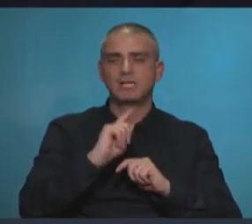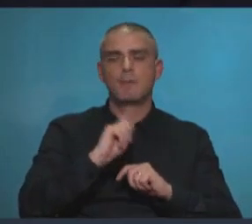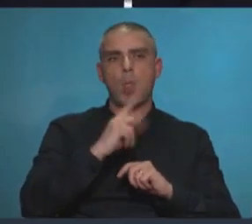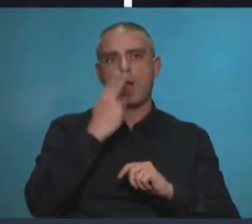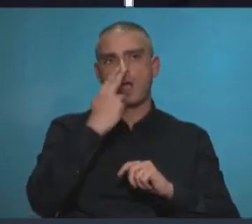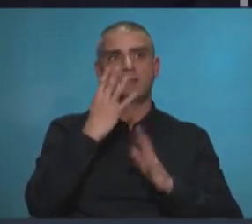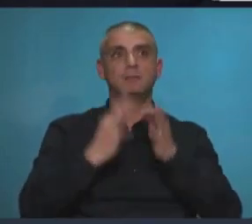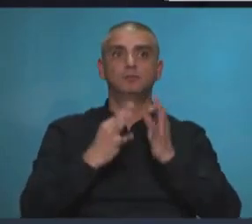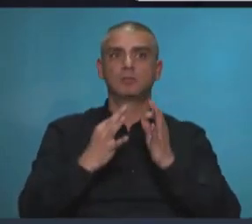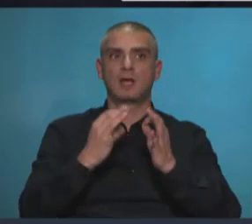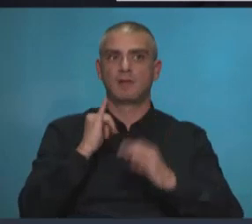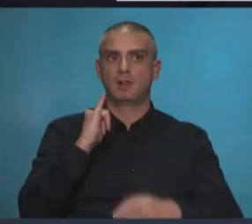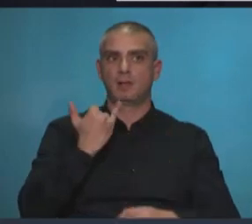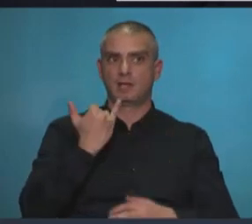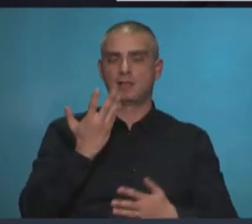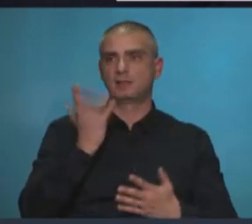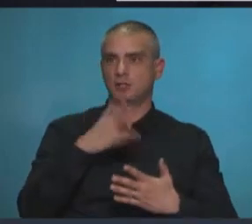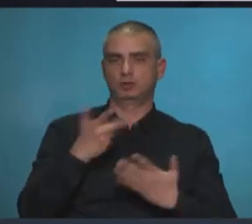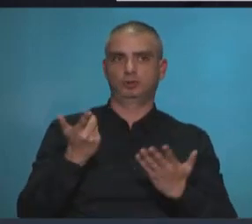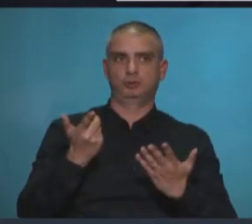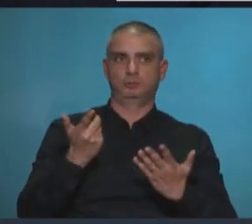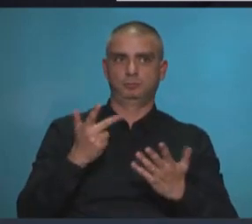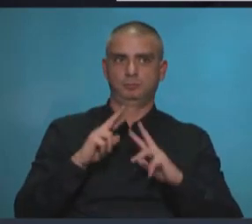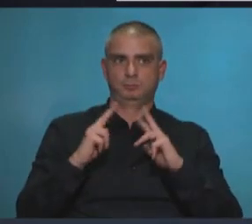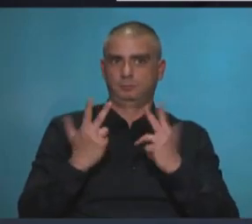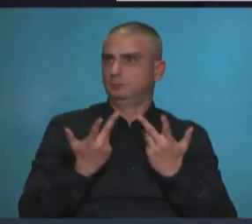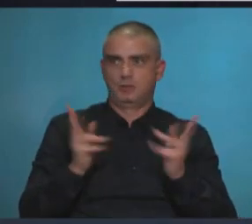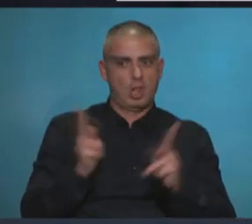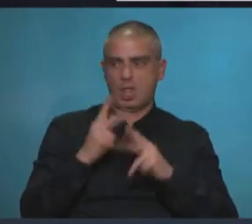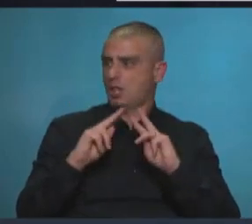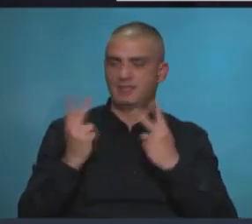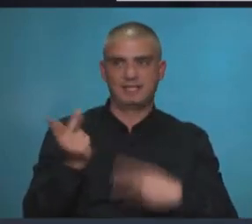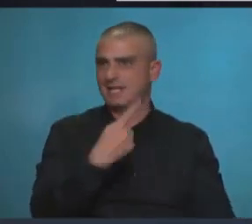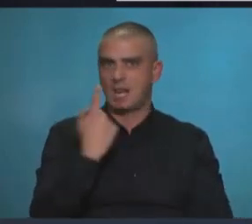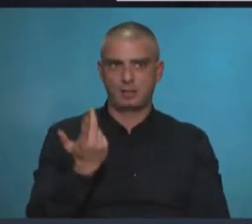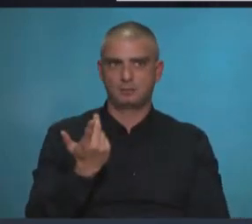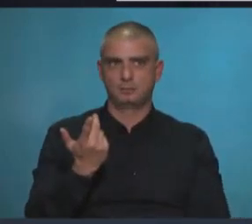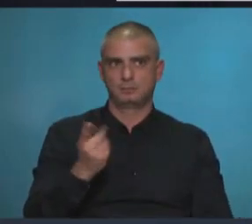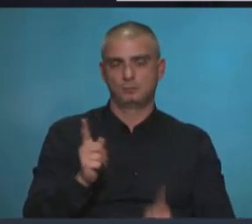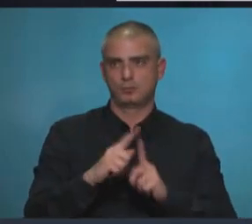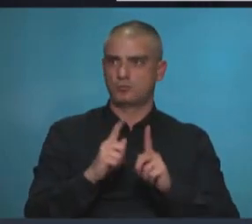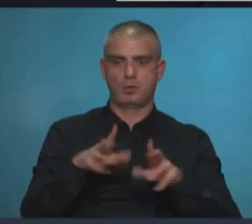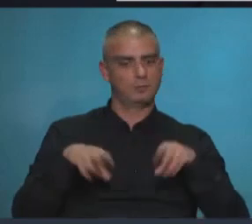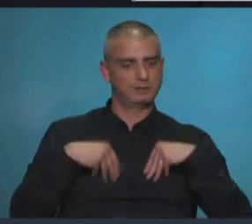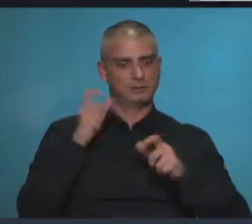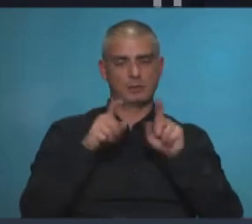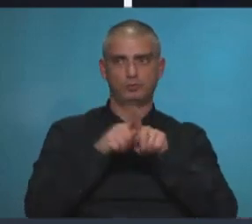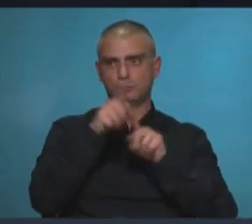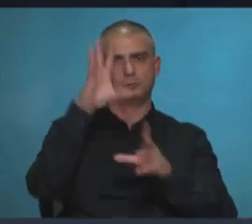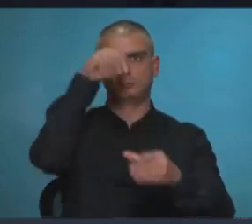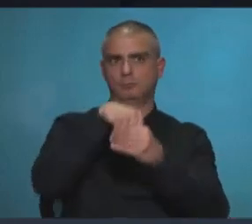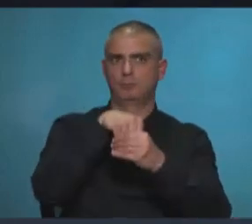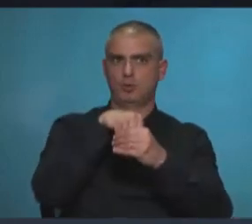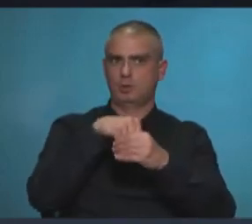משפטיות, אבל הן בהחלט בעלות אופי ציבורי משמעותי, ולא יכול להיות שהקהילה תניח לאנשים כאלה להסתובב בתוכה